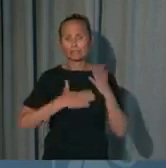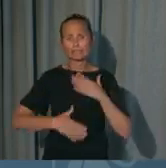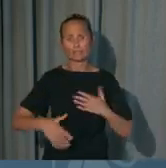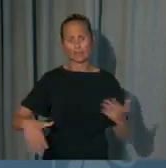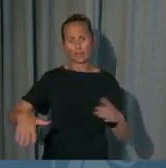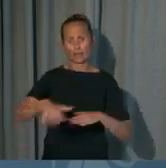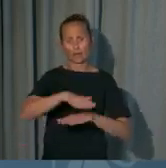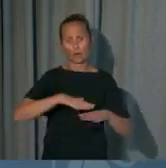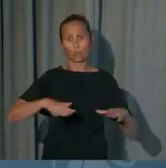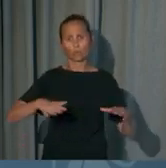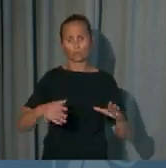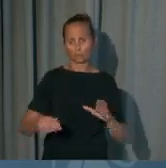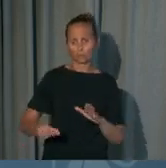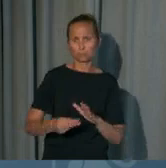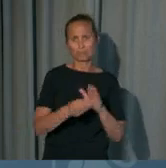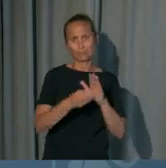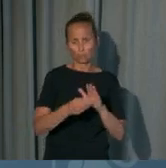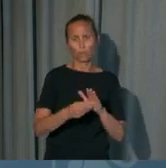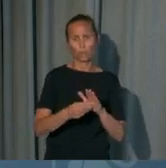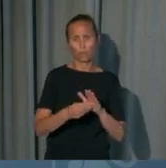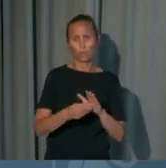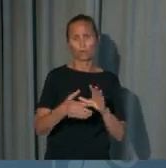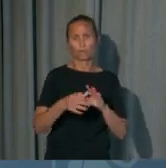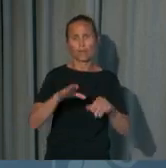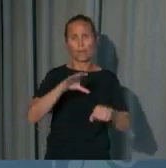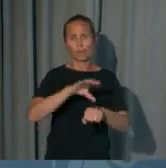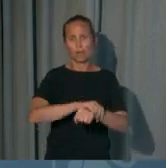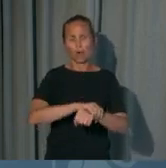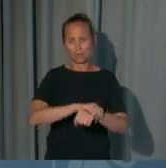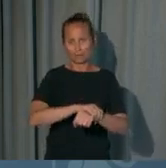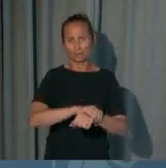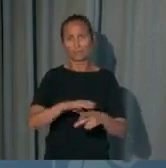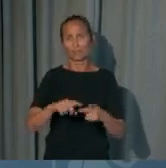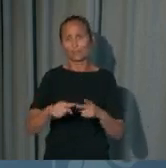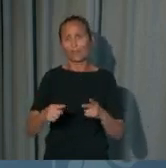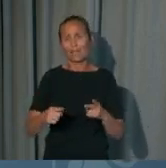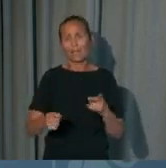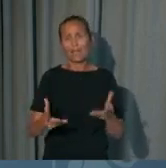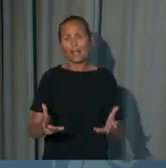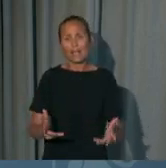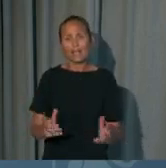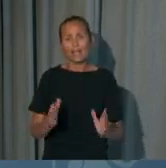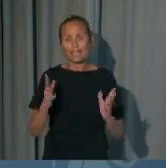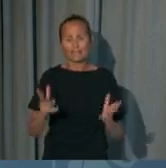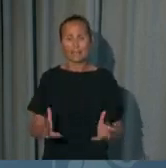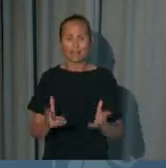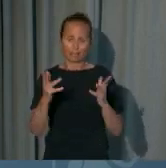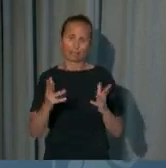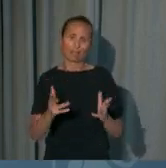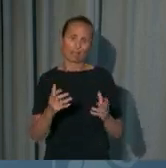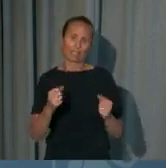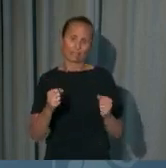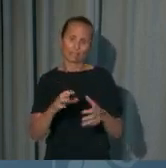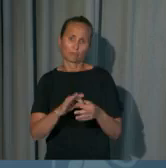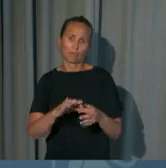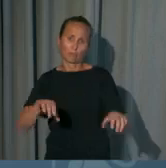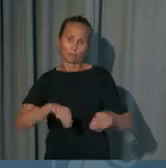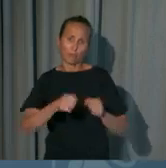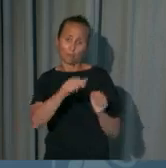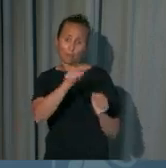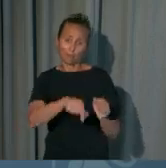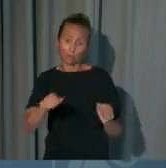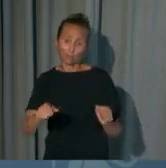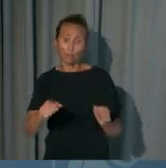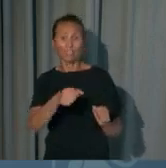i området som bidro i pågripelsen. De bidro med livreddende innsats overfor skadde. Så